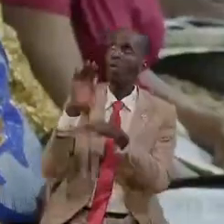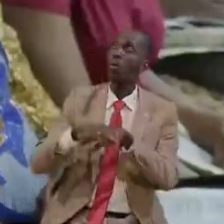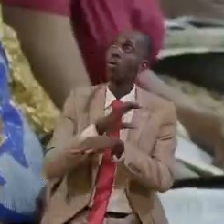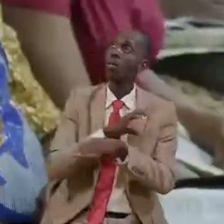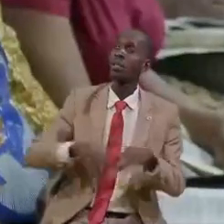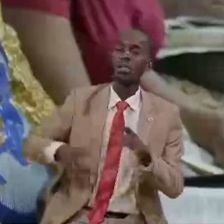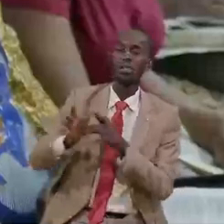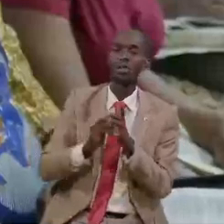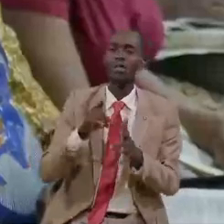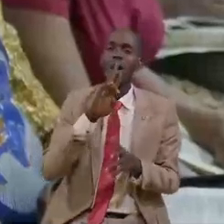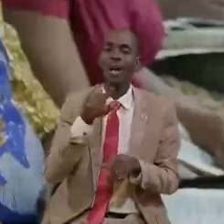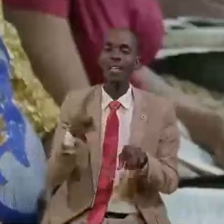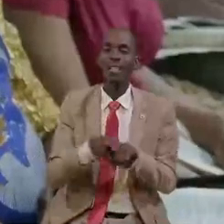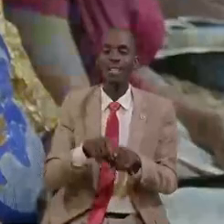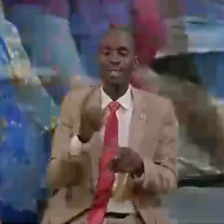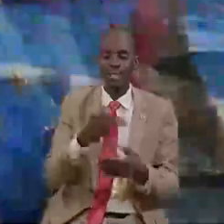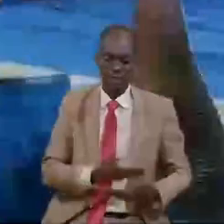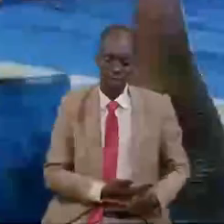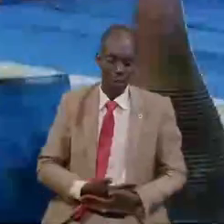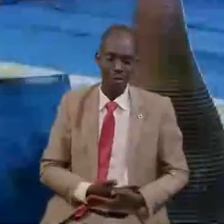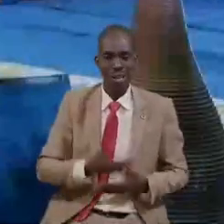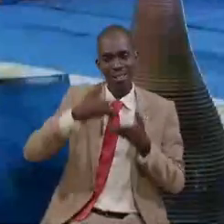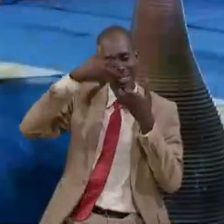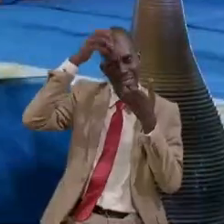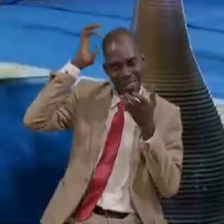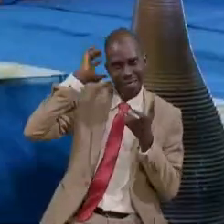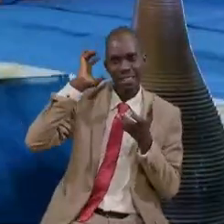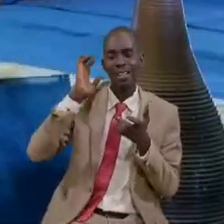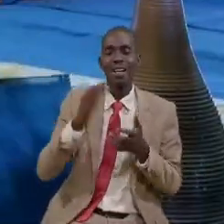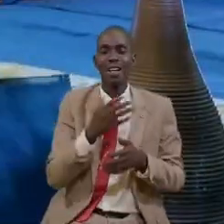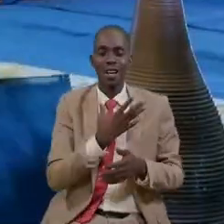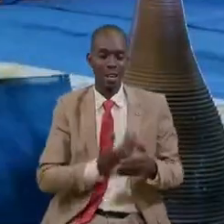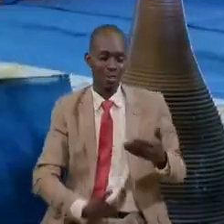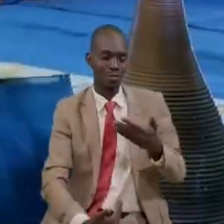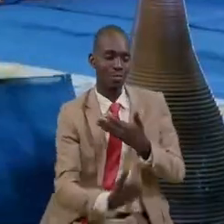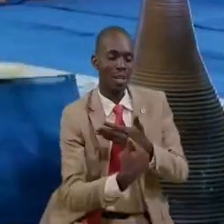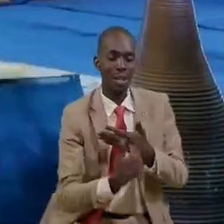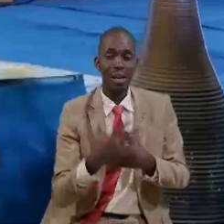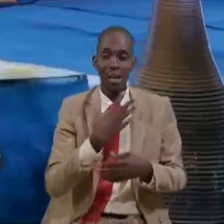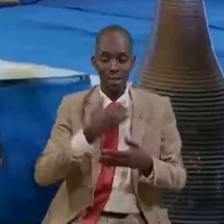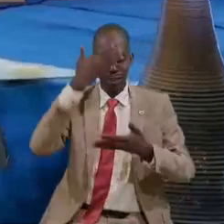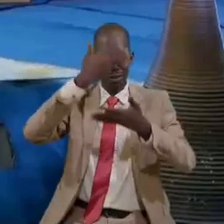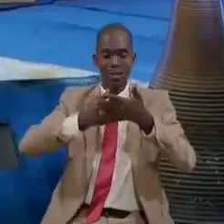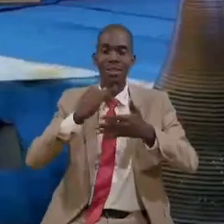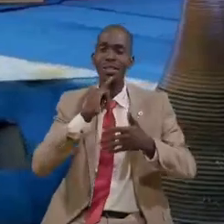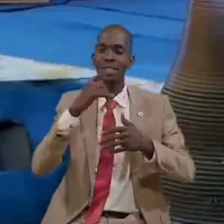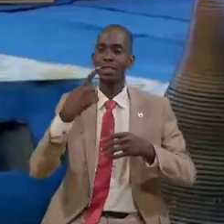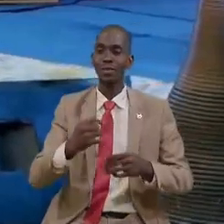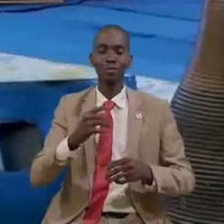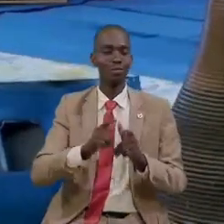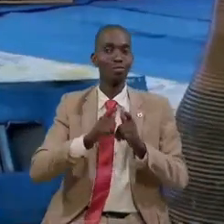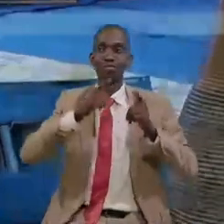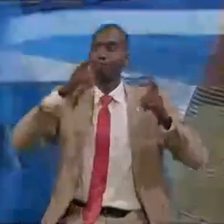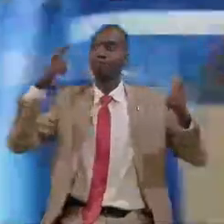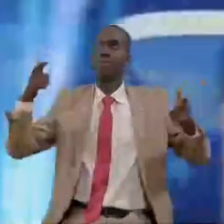vous êtes le lionceau là-bas, derrière le grand lion universel. Et puis, il y a un reptile,